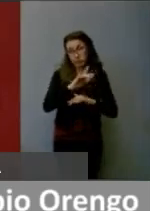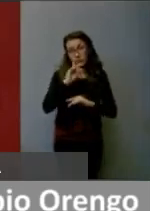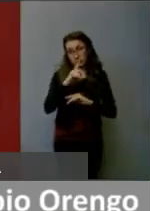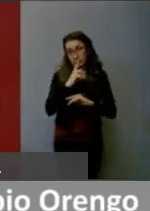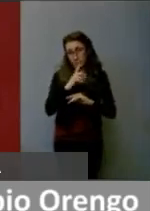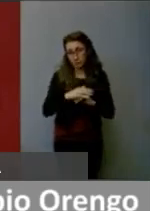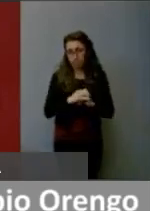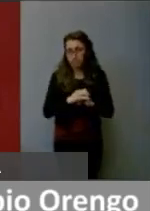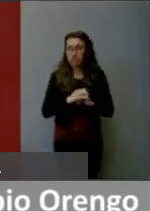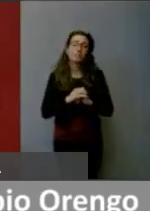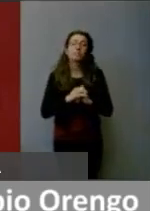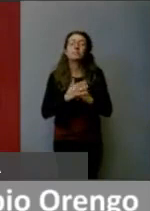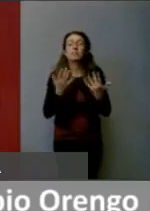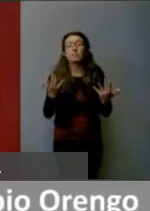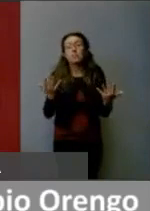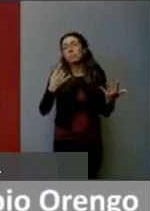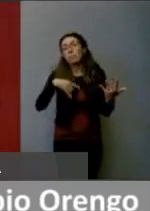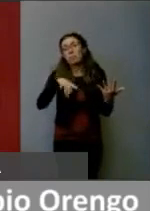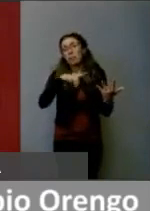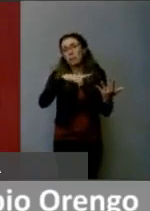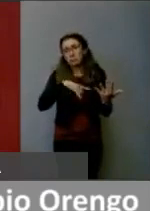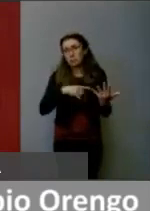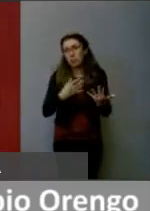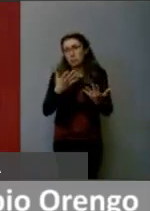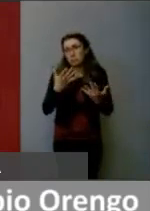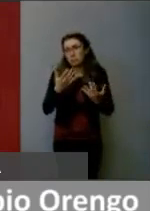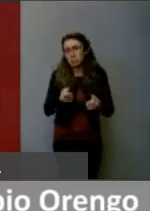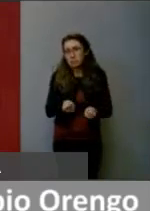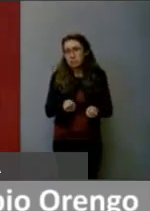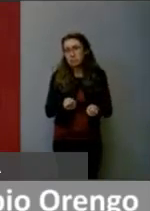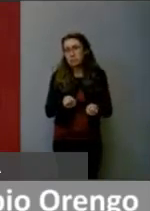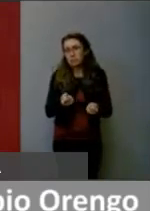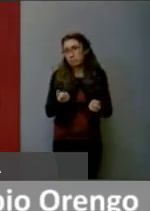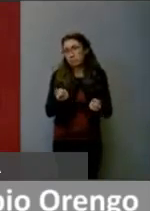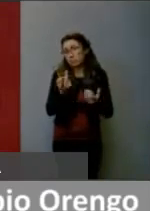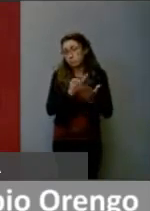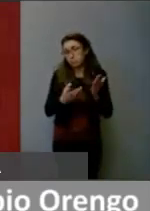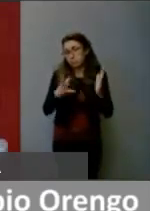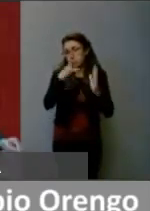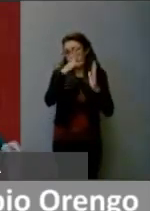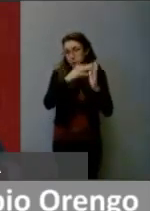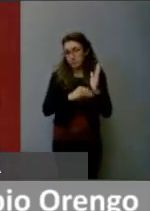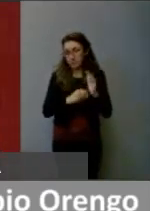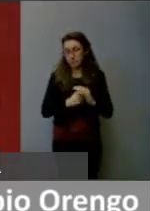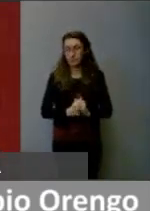quello di accogliere, se non totalmente, comunque almeno parzialmente, quella che è la richiesta.